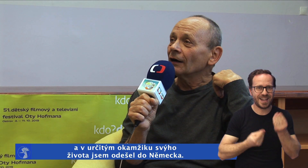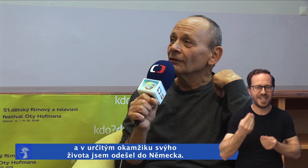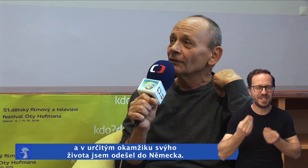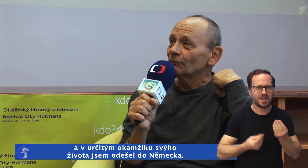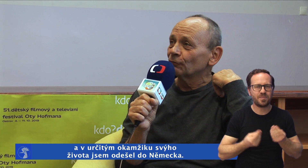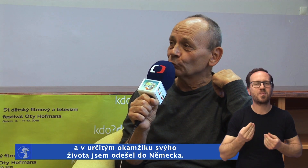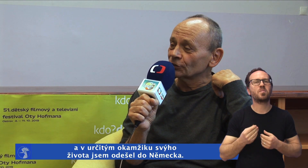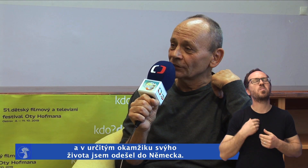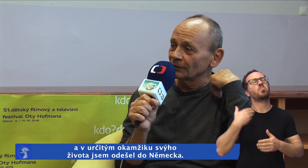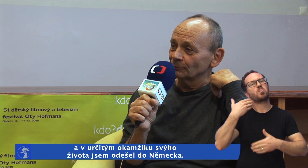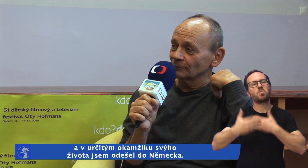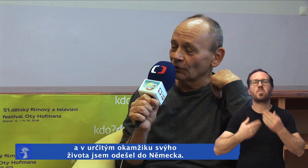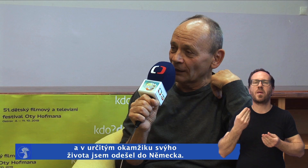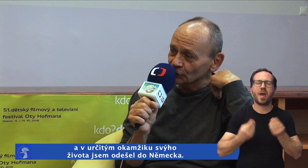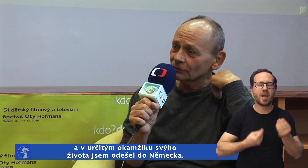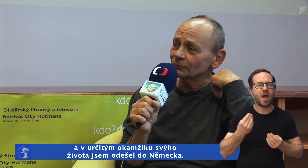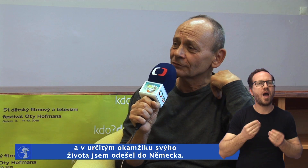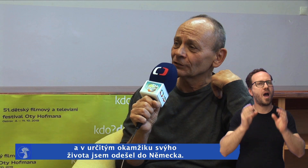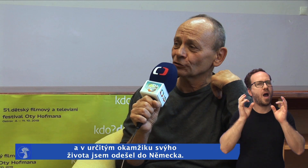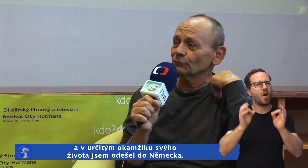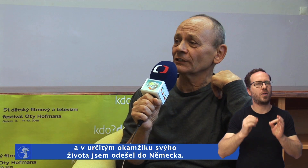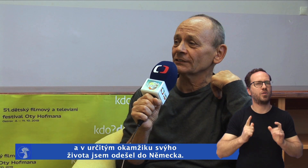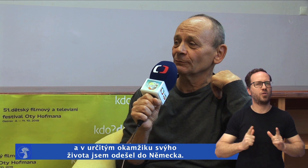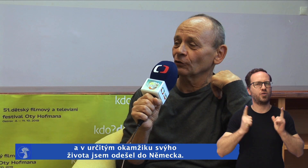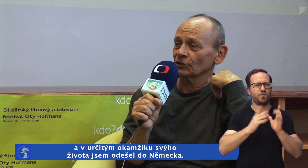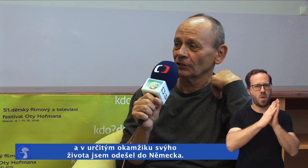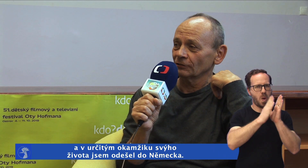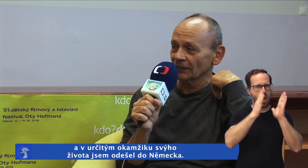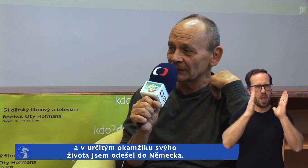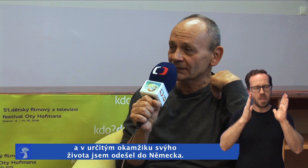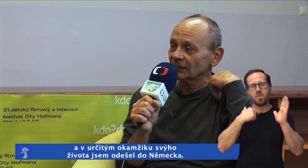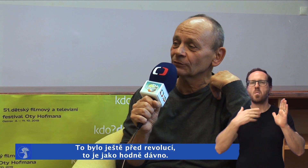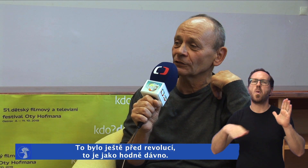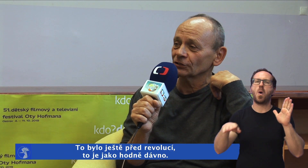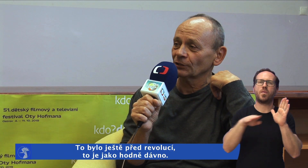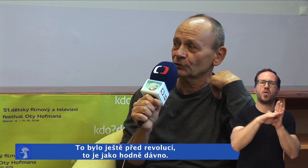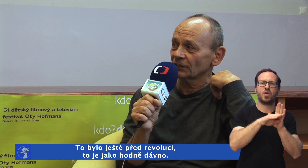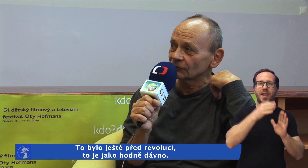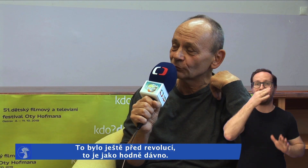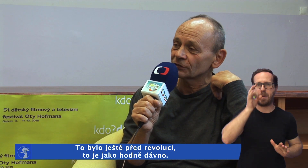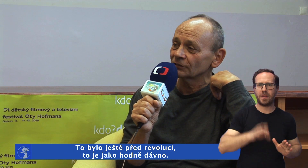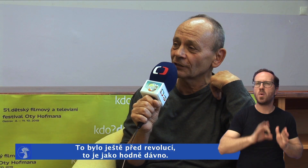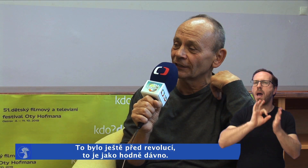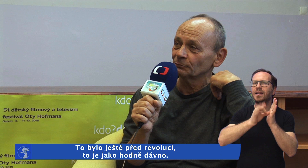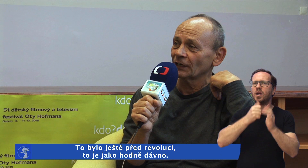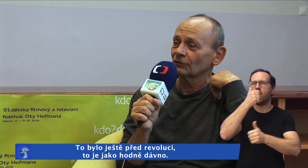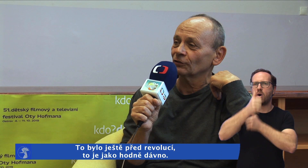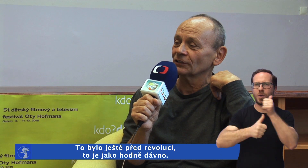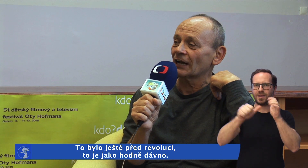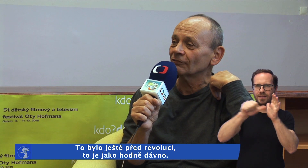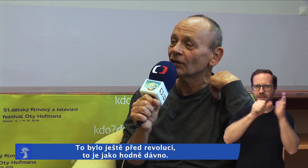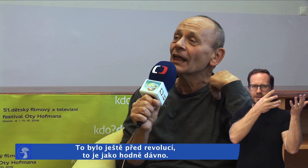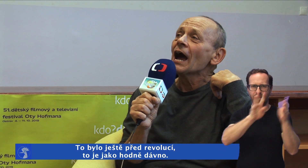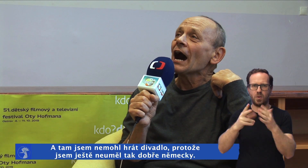a v určitým okamžiku svého života jsem odešel do Německa, to bylo ještě před revolucí, to je jako